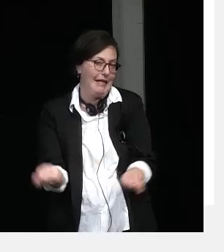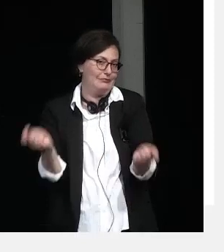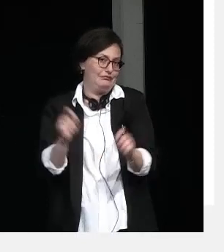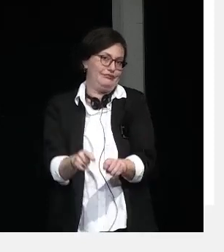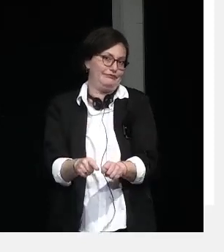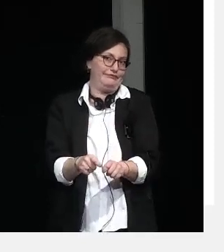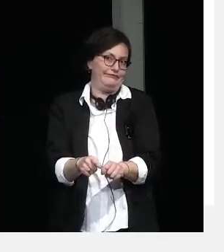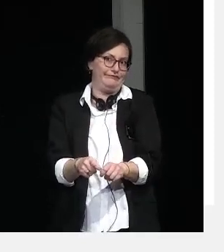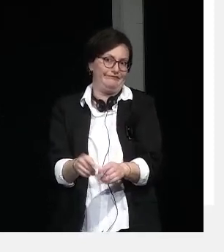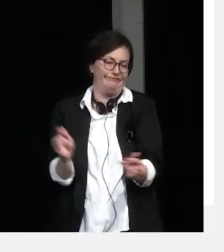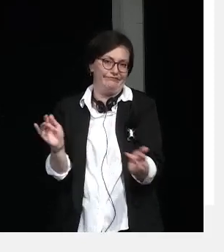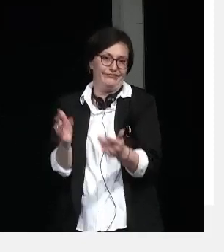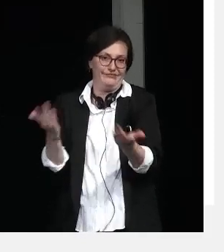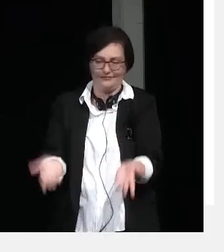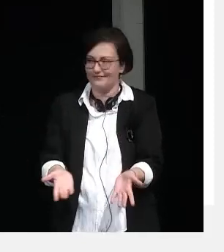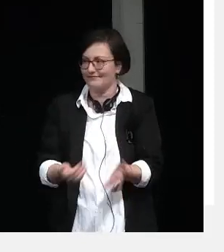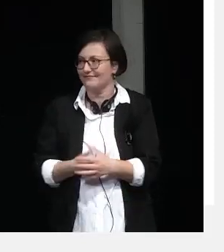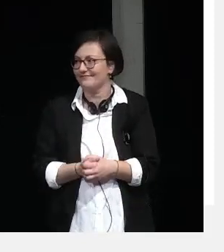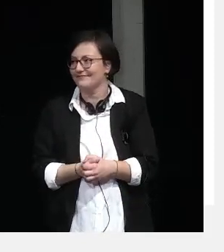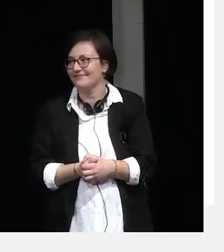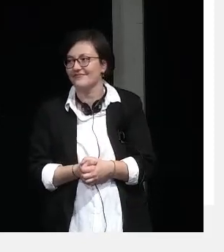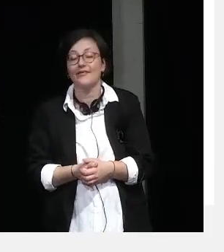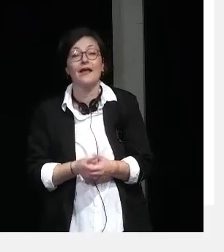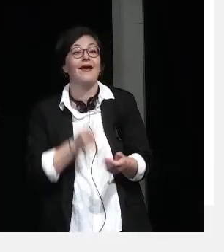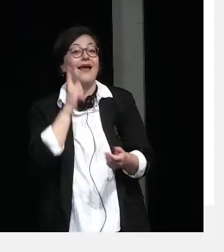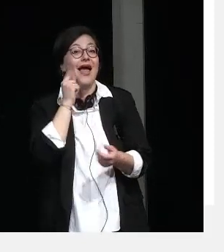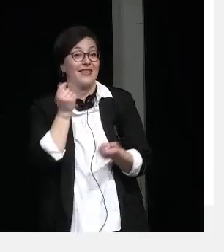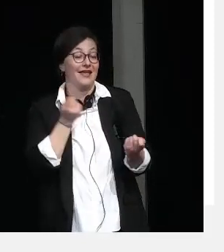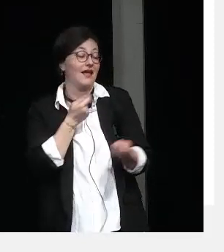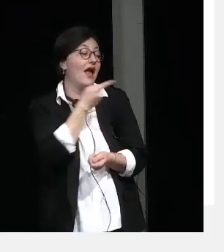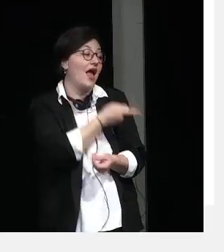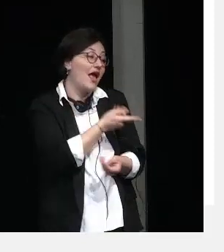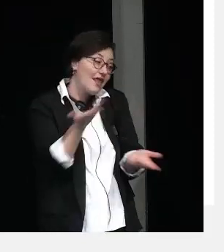Πού είσαι, Βασίλη Παρασκευή? ευχαριστώ πάρα πολύ παρόλα αυτά.